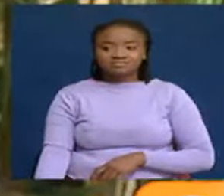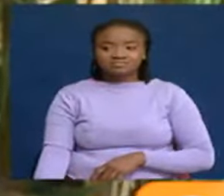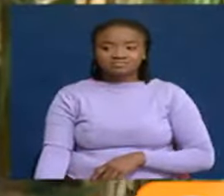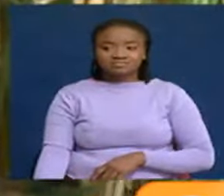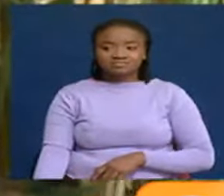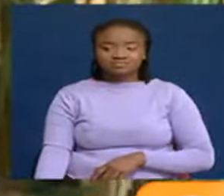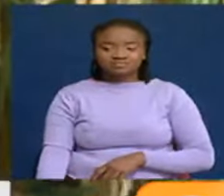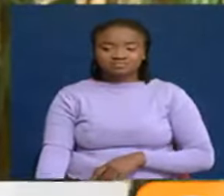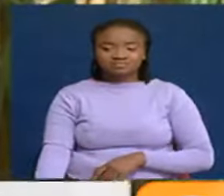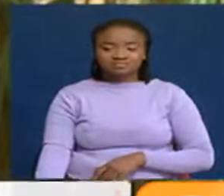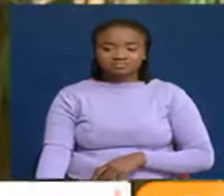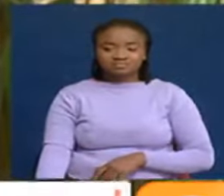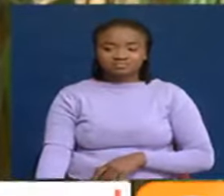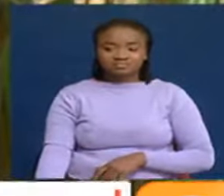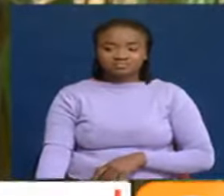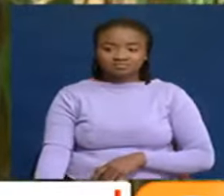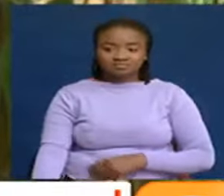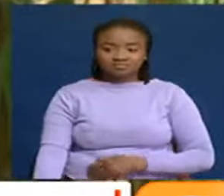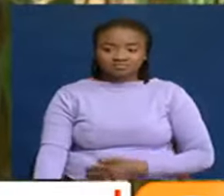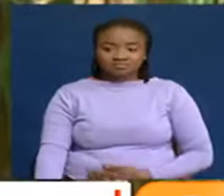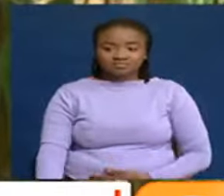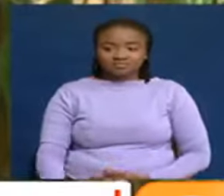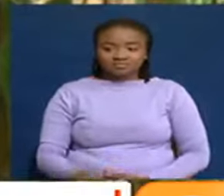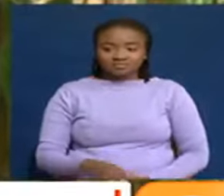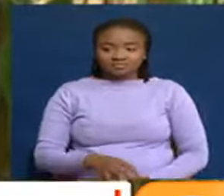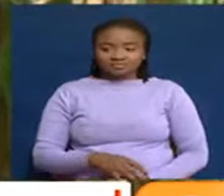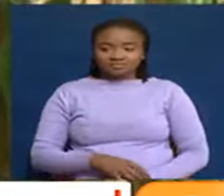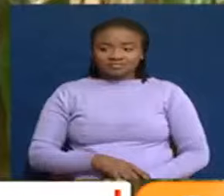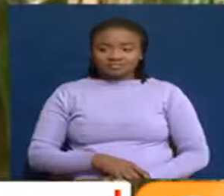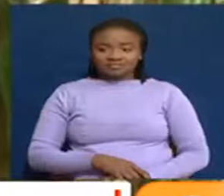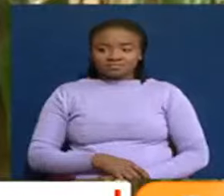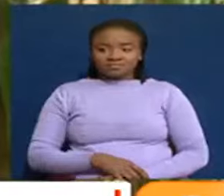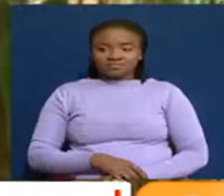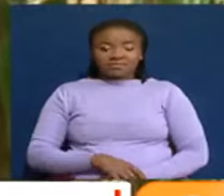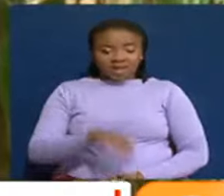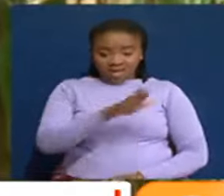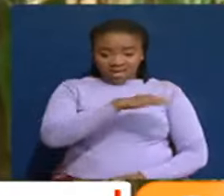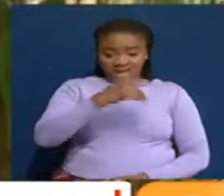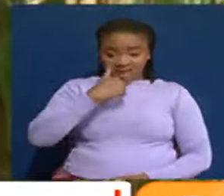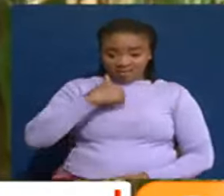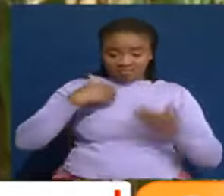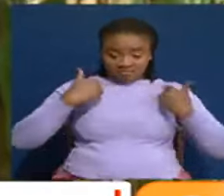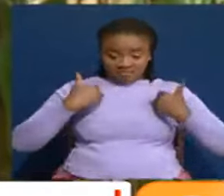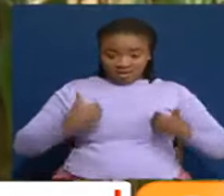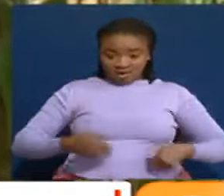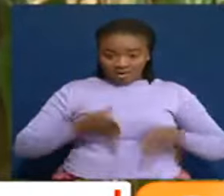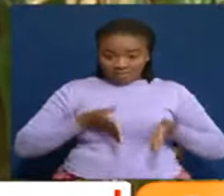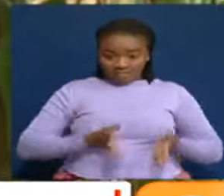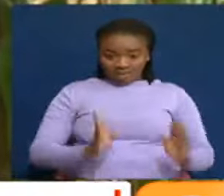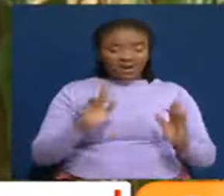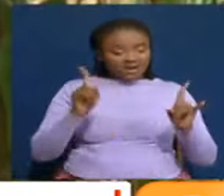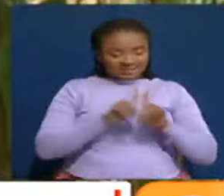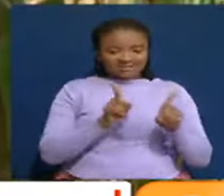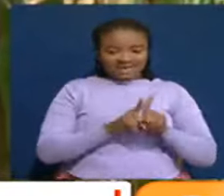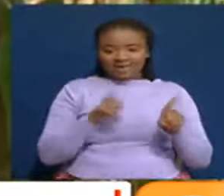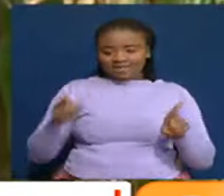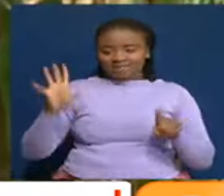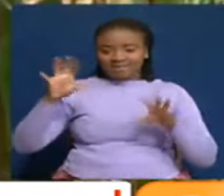nimezaliwa huwa kuna mvua ya aina hii ya hailstones, lakini